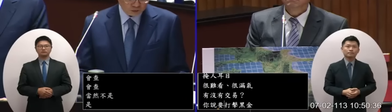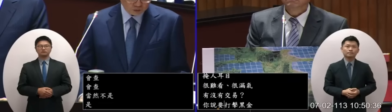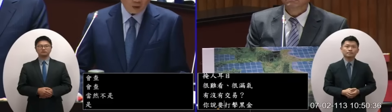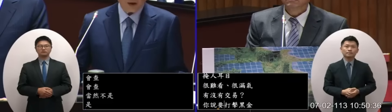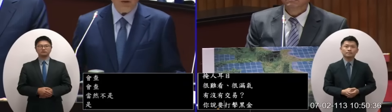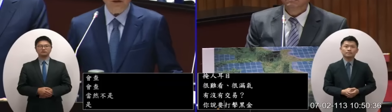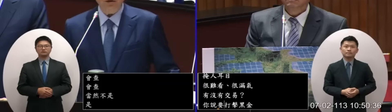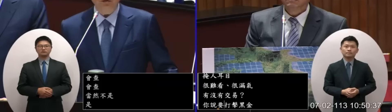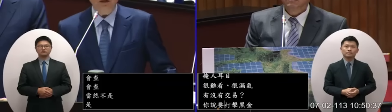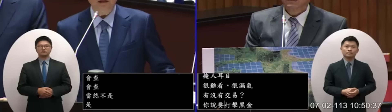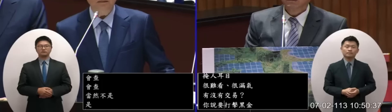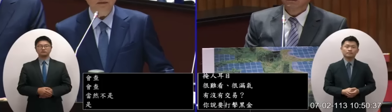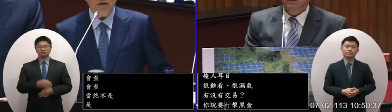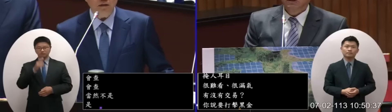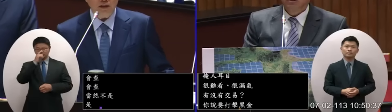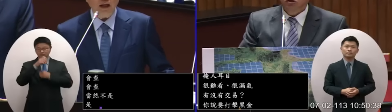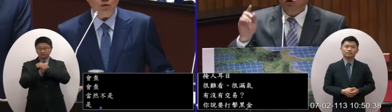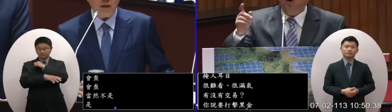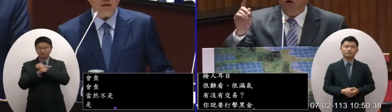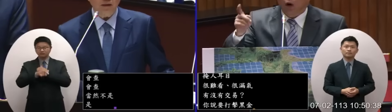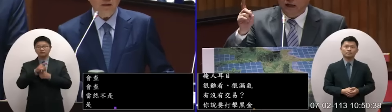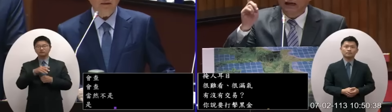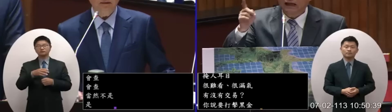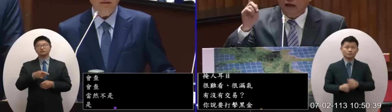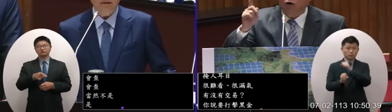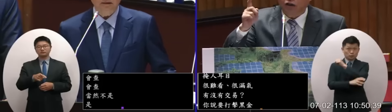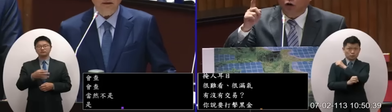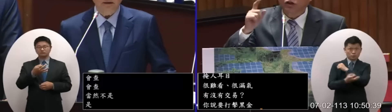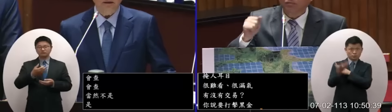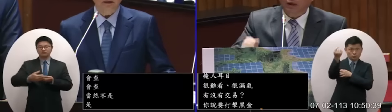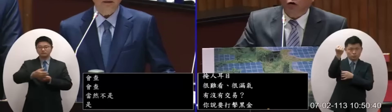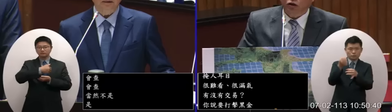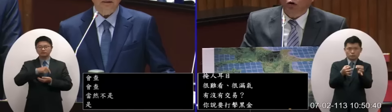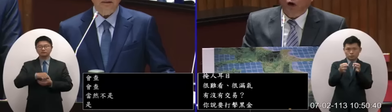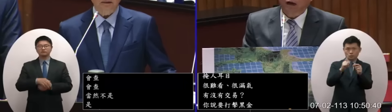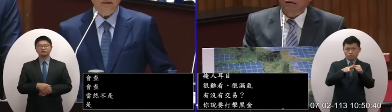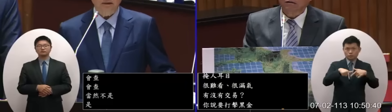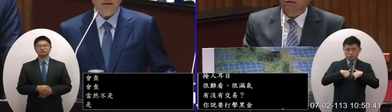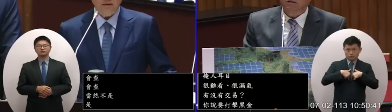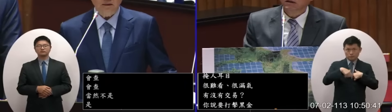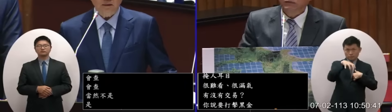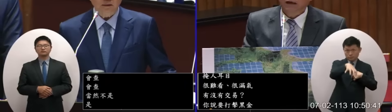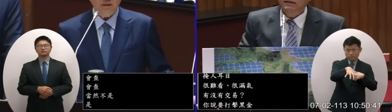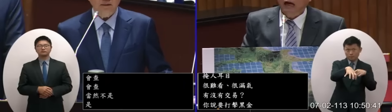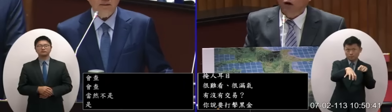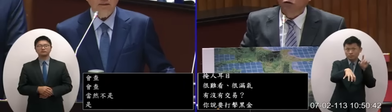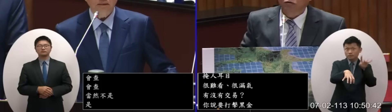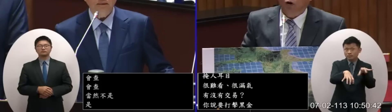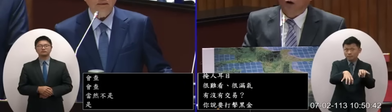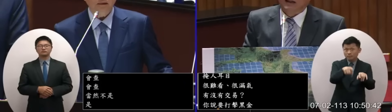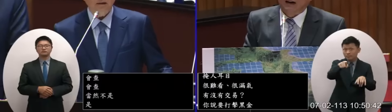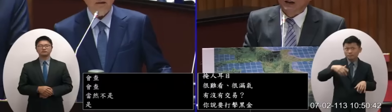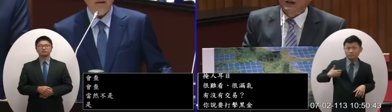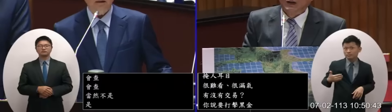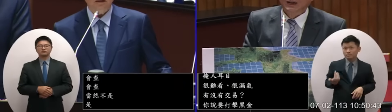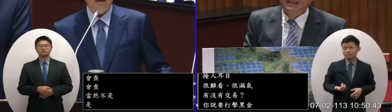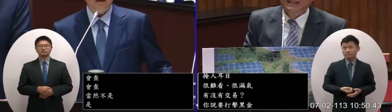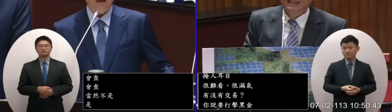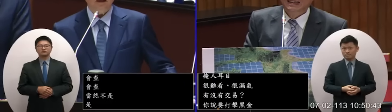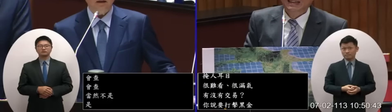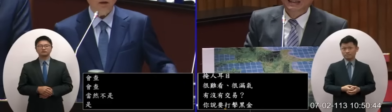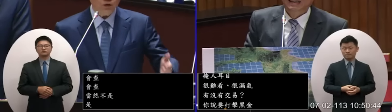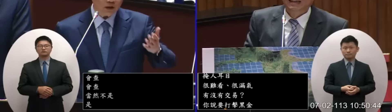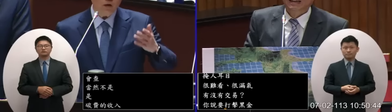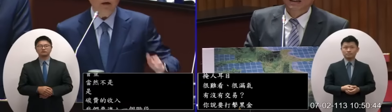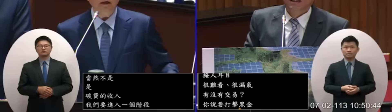碳费的收费，咱即马要进入一个阶段。 碳权的交易中心嘛，交易所啦。你唔知影咱台湾有碳权交易所？ 就即下